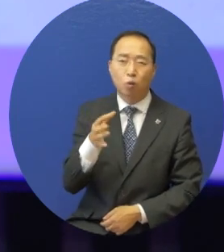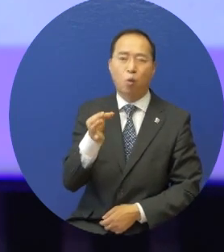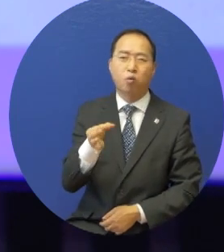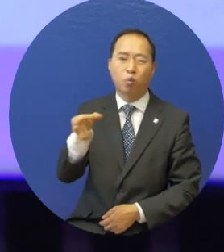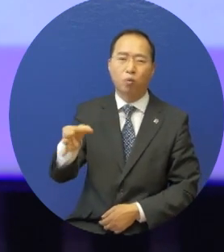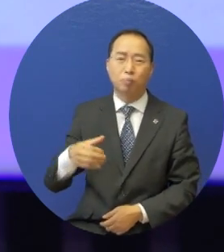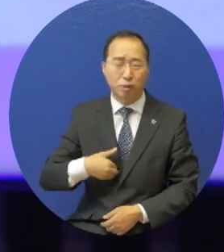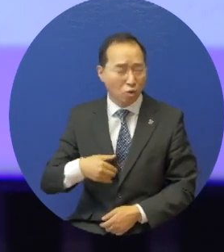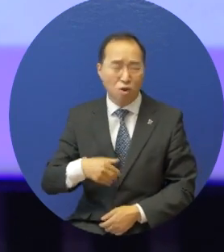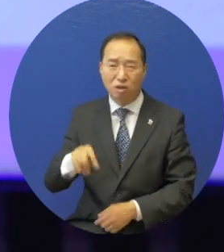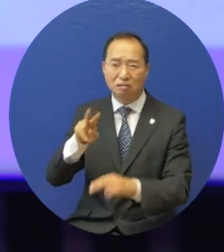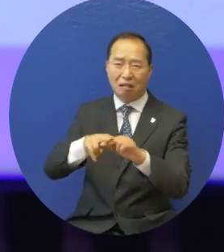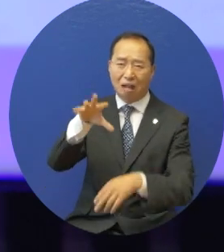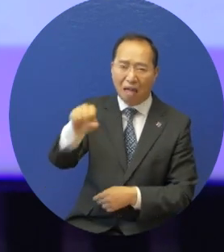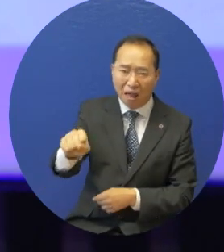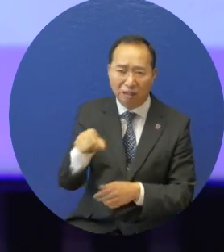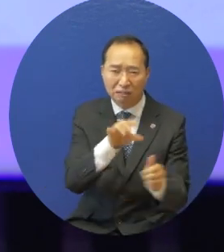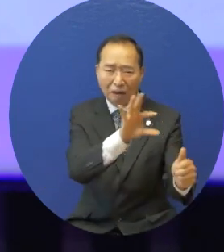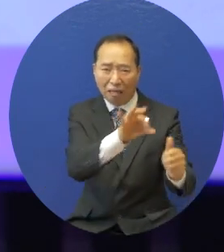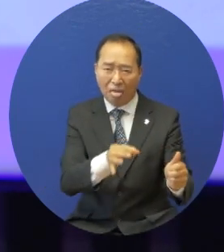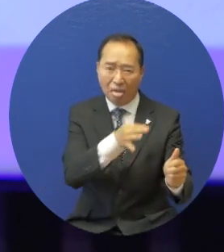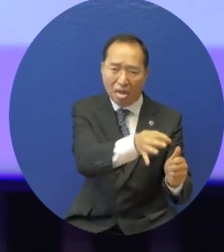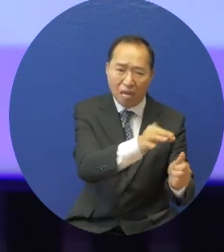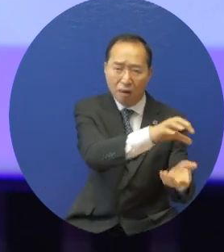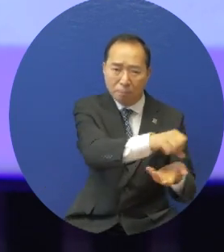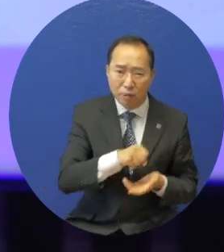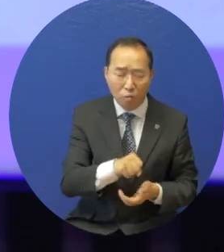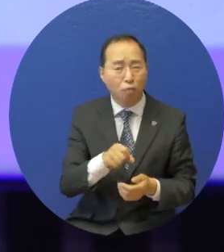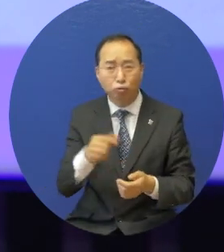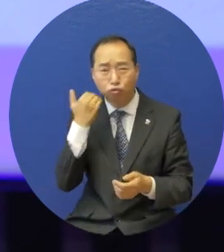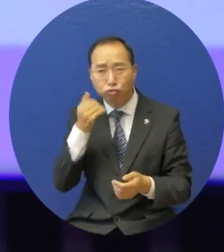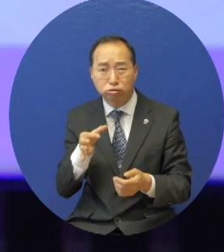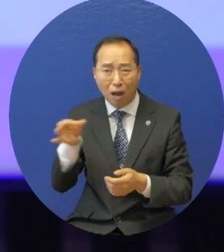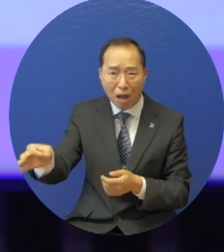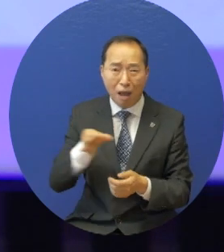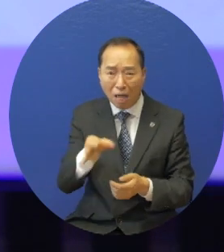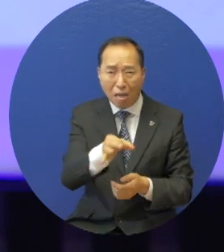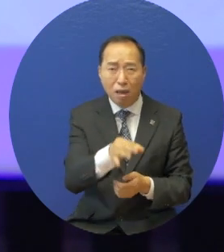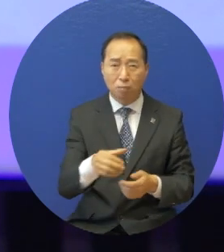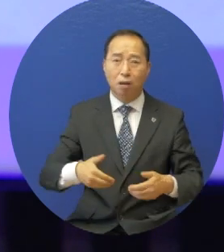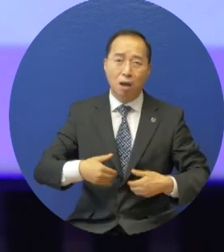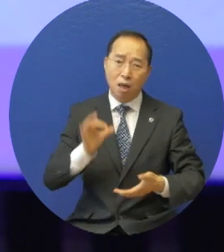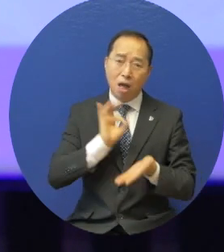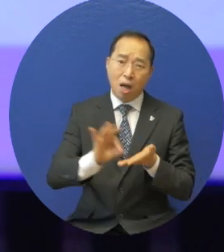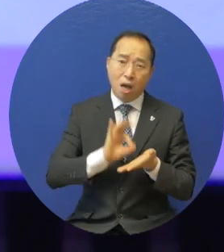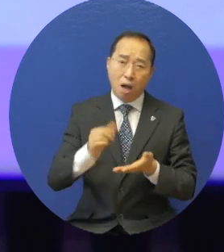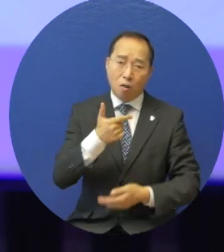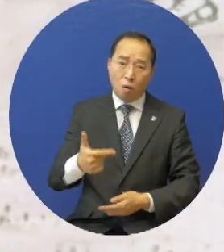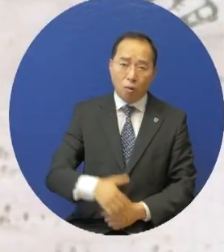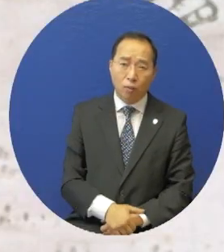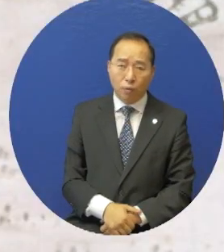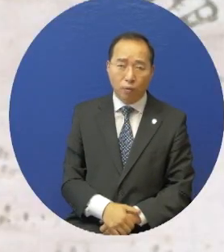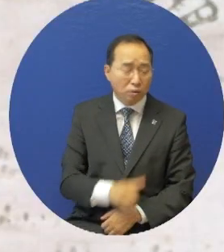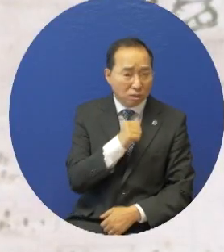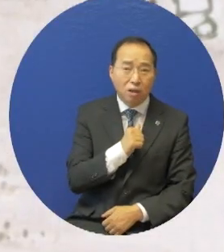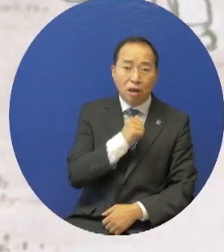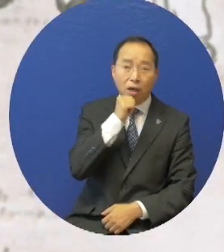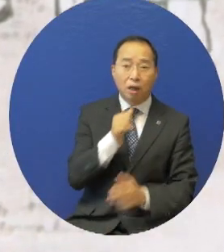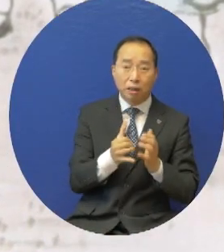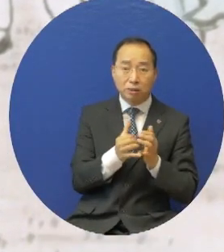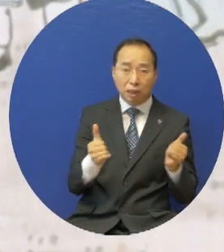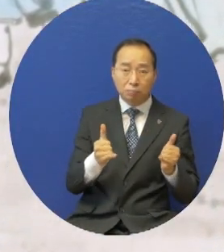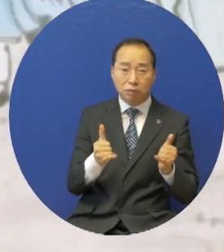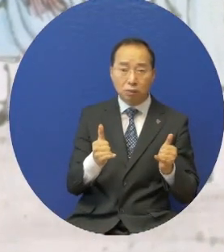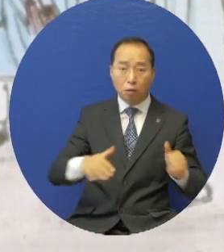선접권을 사야지요. 서술을 사야지요. 겁역을 사야지요. 어마어마한 비용이 들어갔던 거예요. 그렇기 때문에